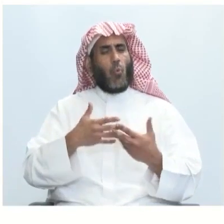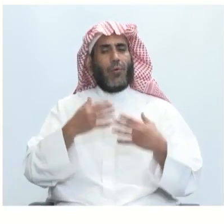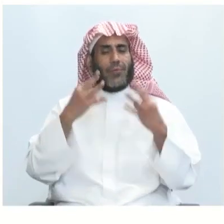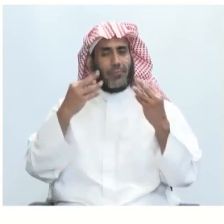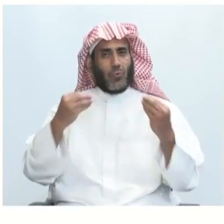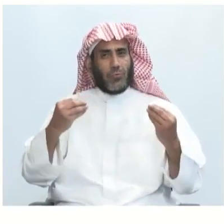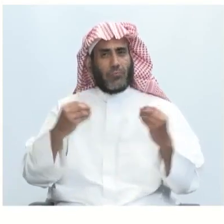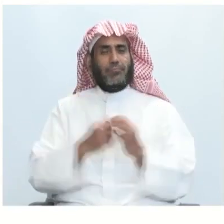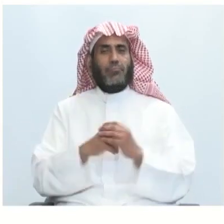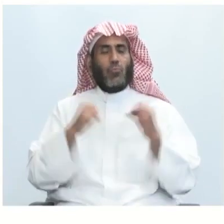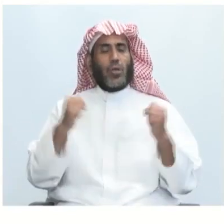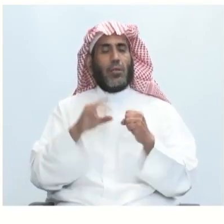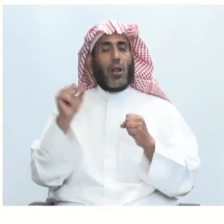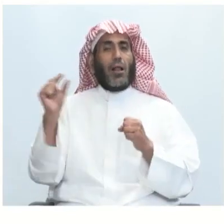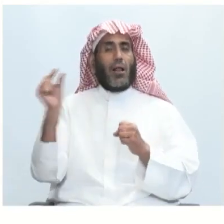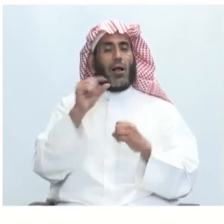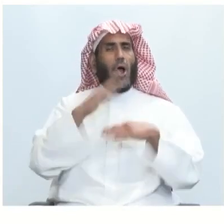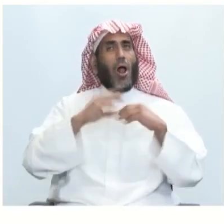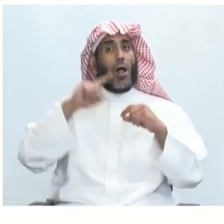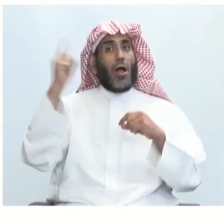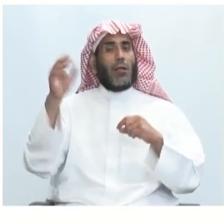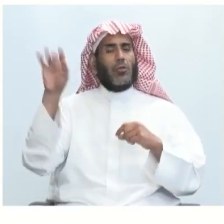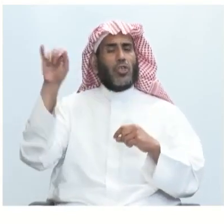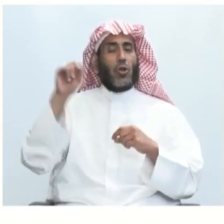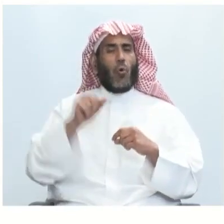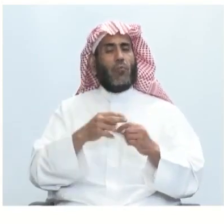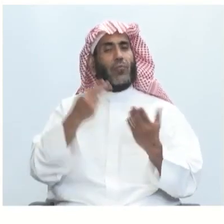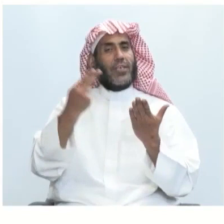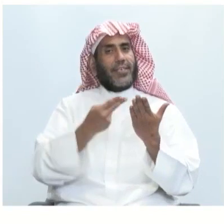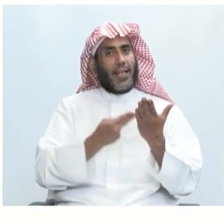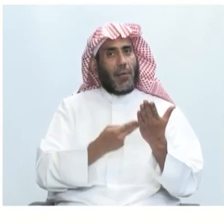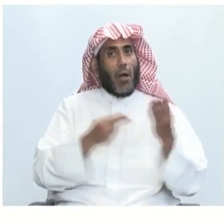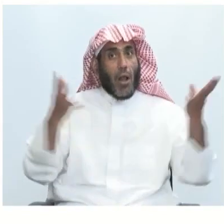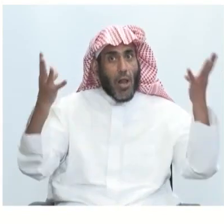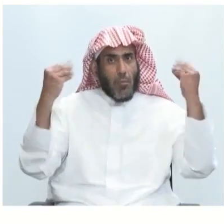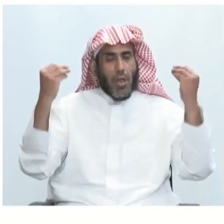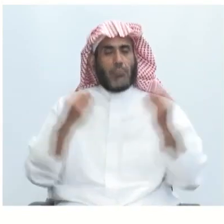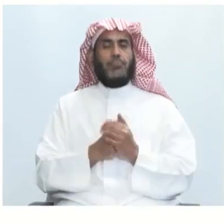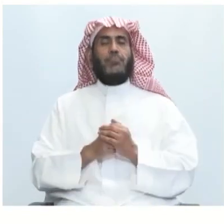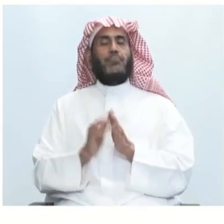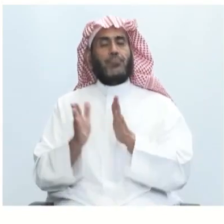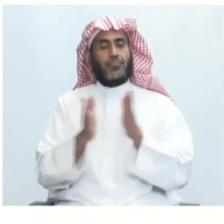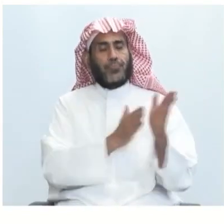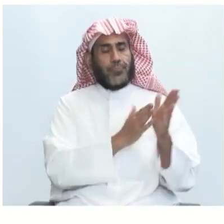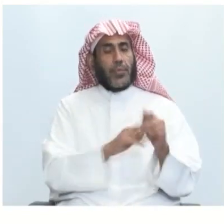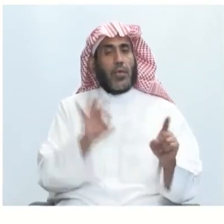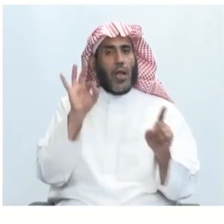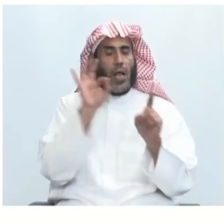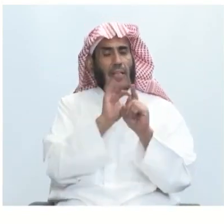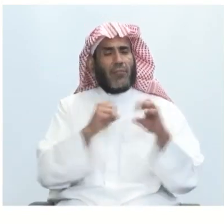مرونتك الاديب العالمي تشيخوف الكتابه العلميه الكتابه العلميه الاهداف